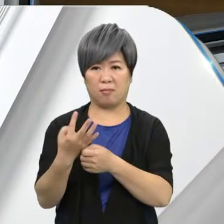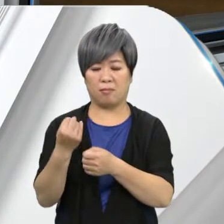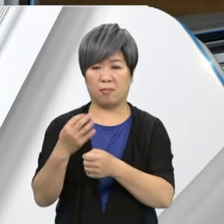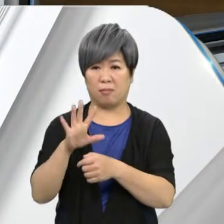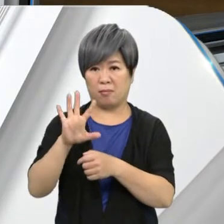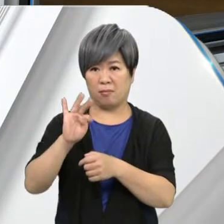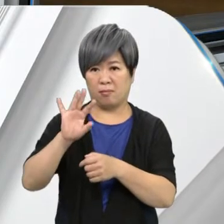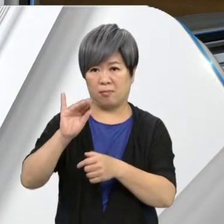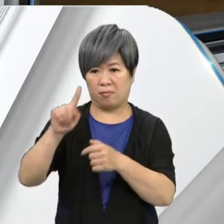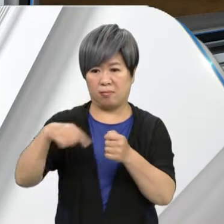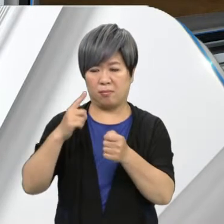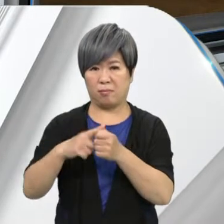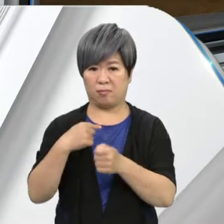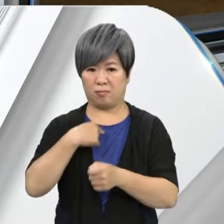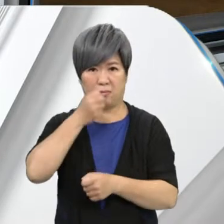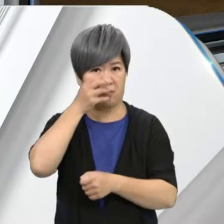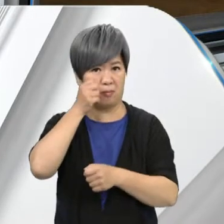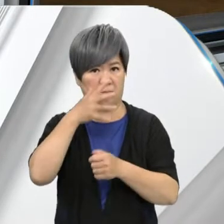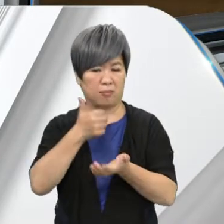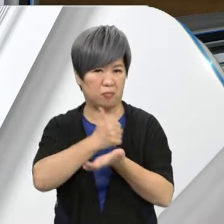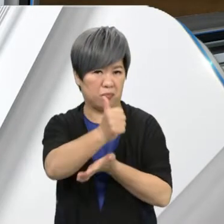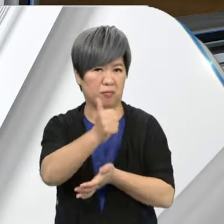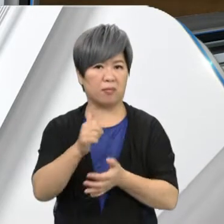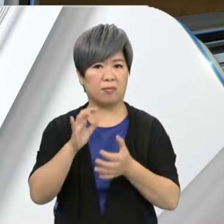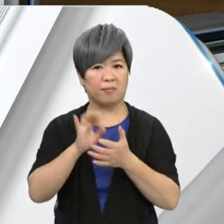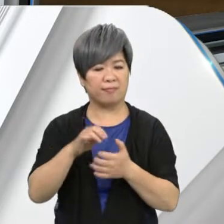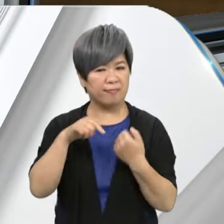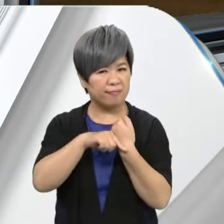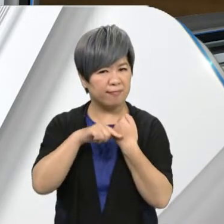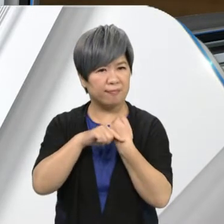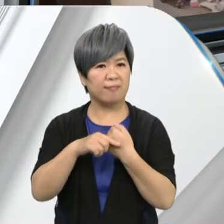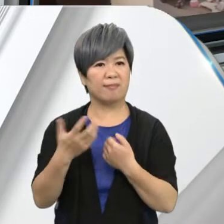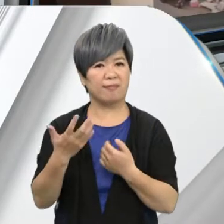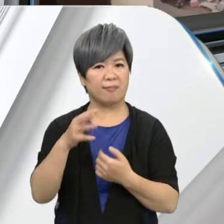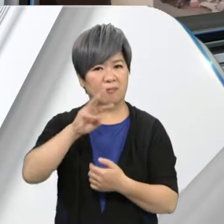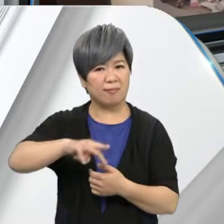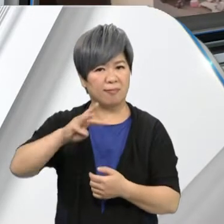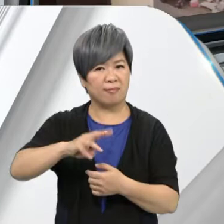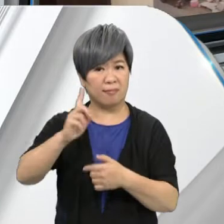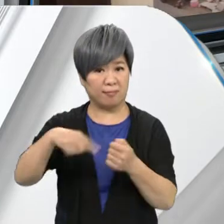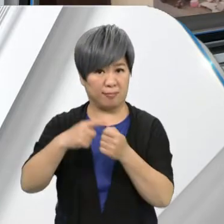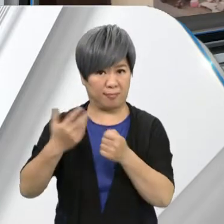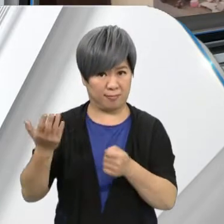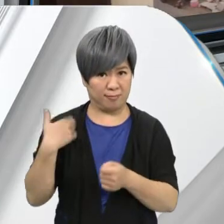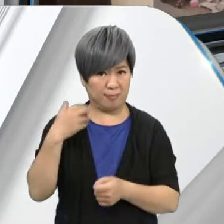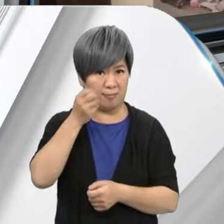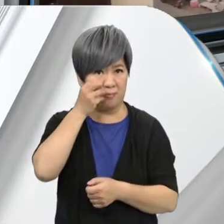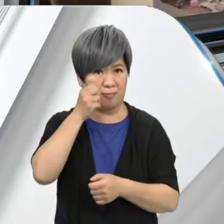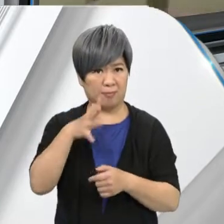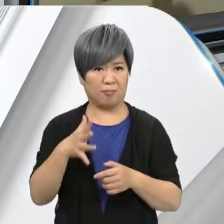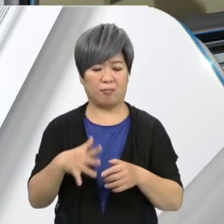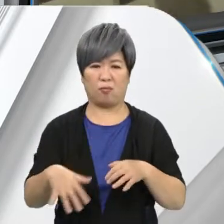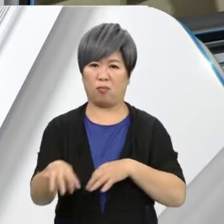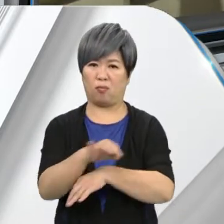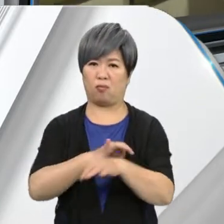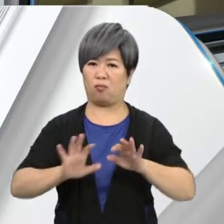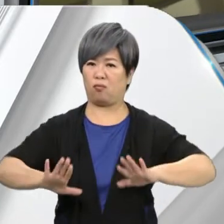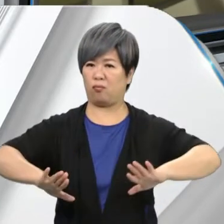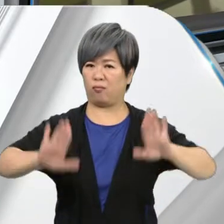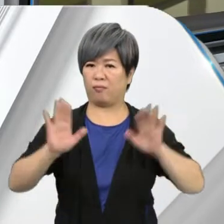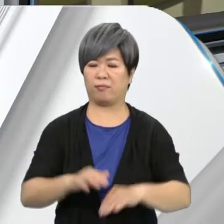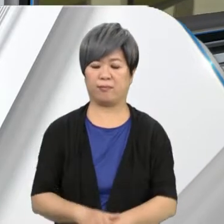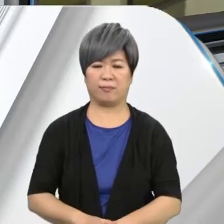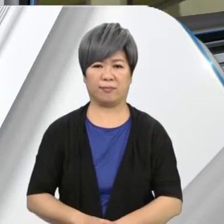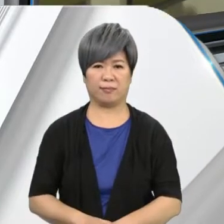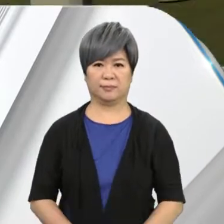都类似台湾的发展。所以考古团队安排3000年前发展市最近就做到东湖的游戏交